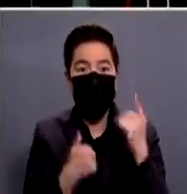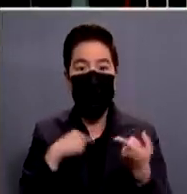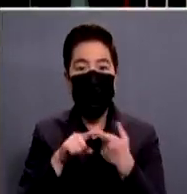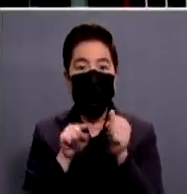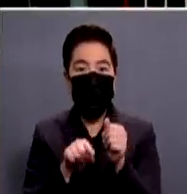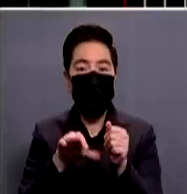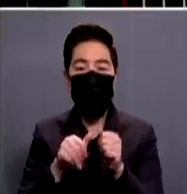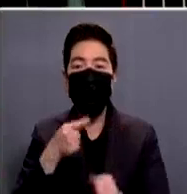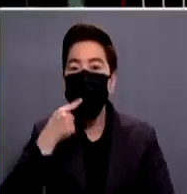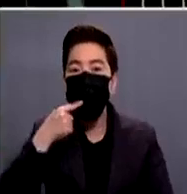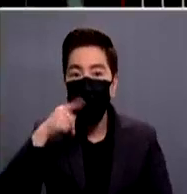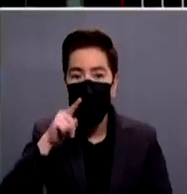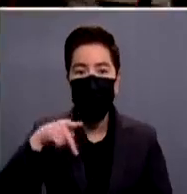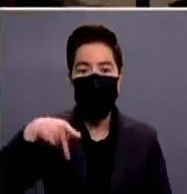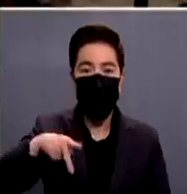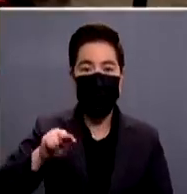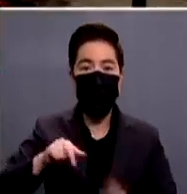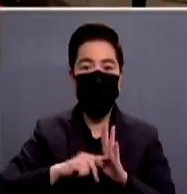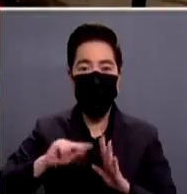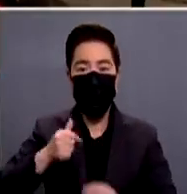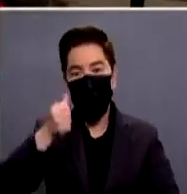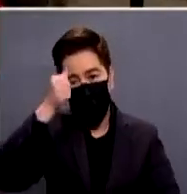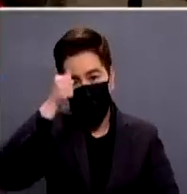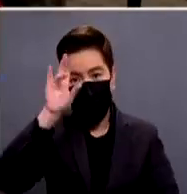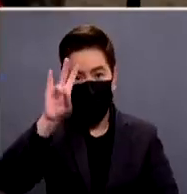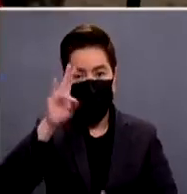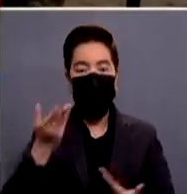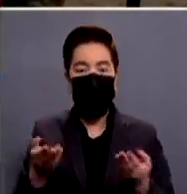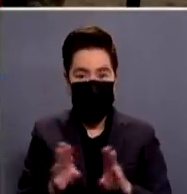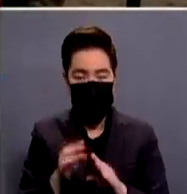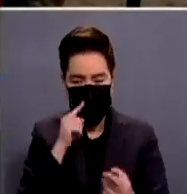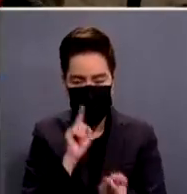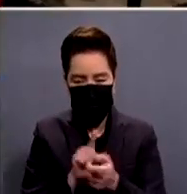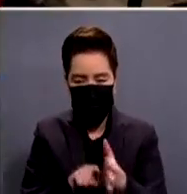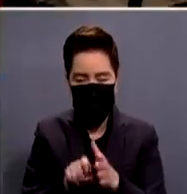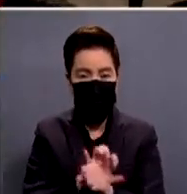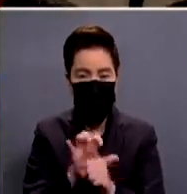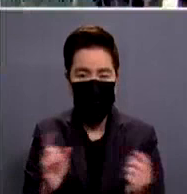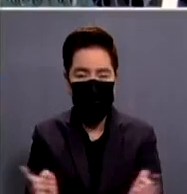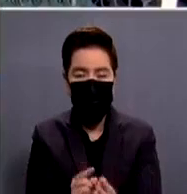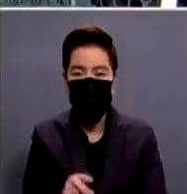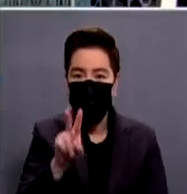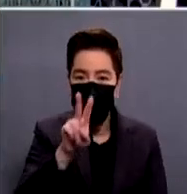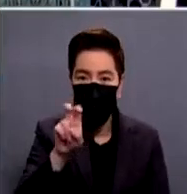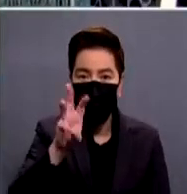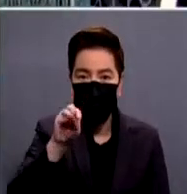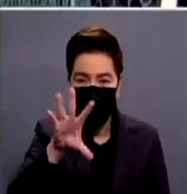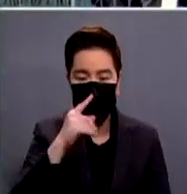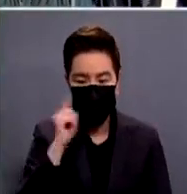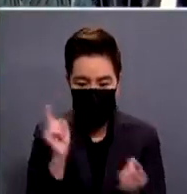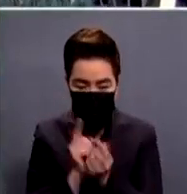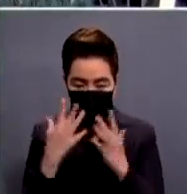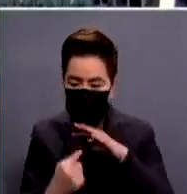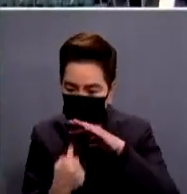เขตเทศบาลเมืองปากพนังนะคุณผู้ชมก็ประกาศปิดอย่างน้อย7วันเพราะว่าไปตรวจพบผู้ติดเชื้อโควิดเนี่ยสูงถึง265คนตรวจเชิง